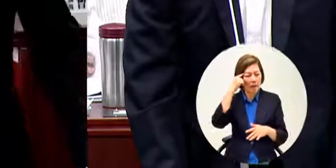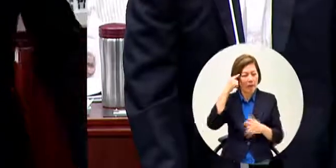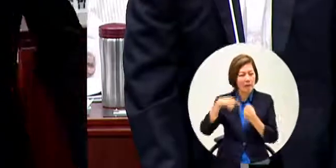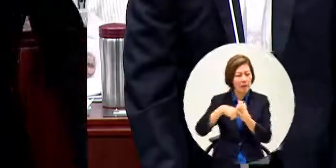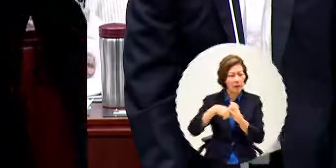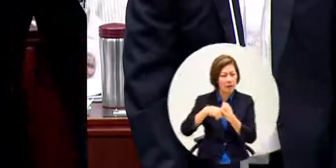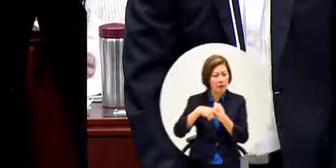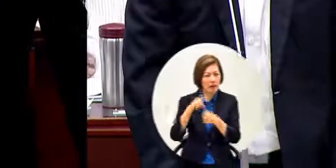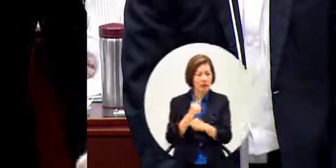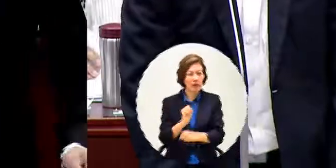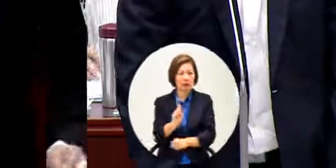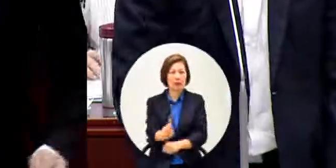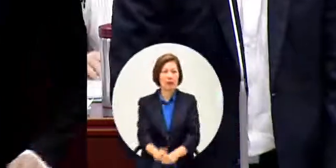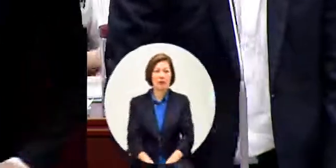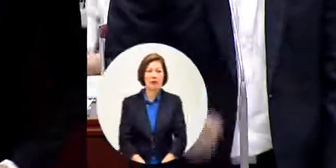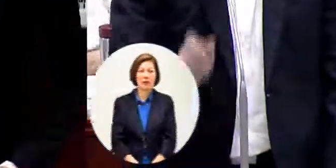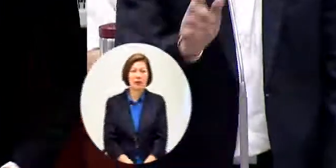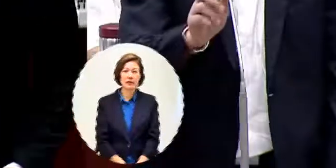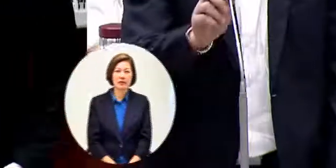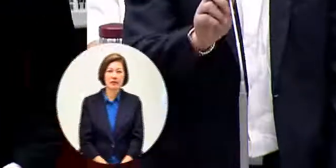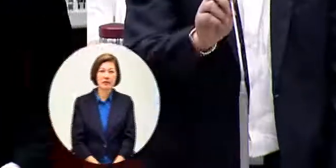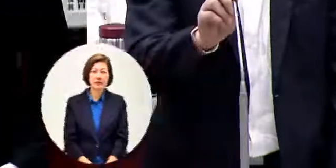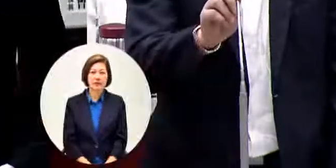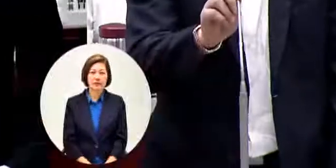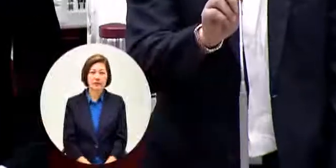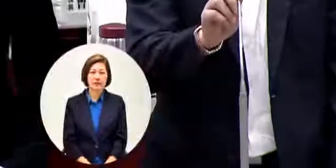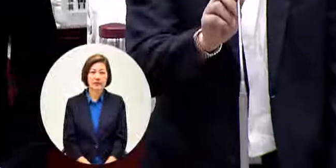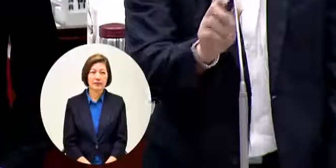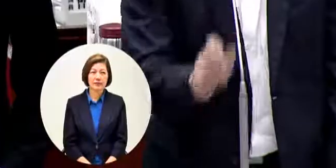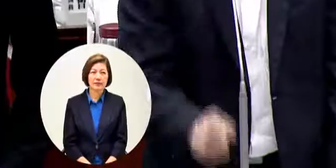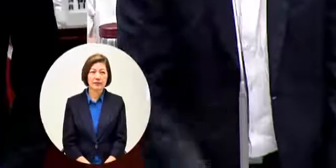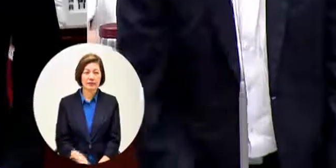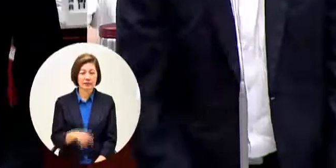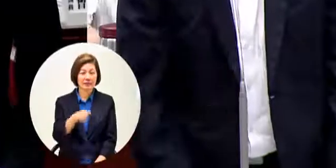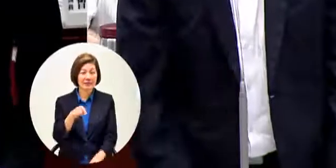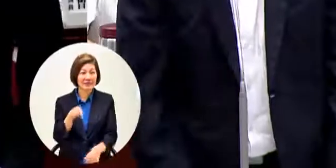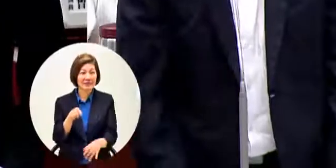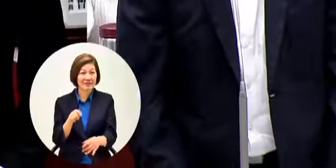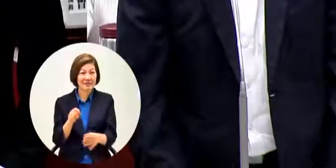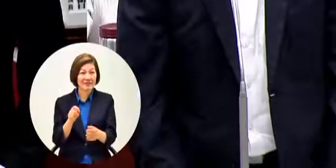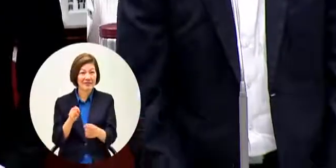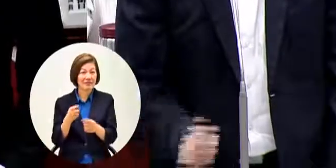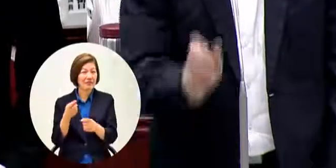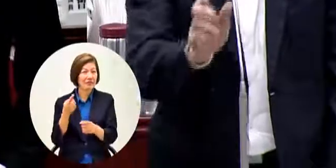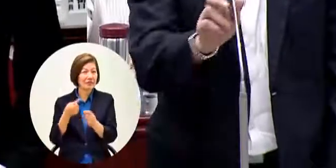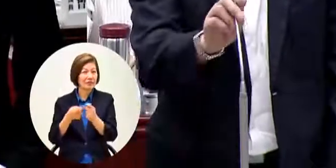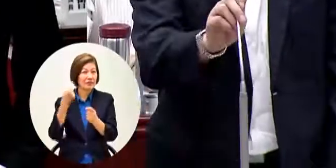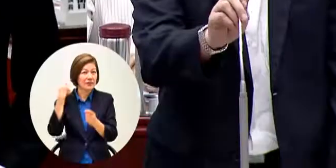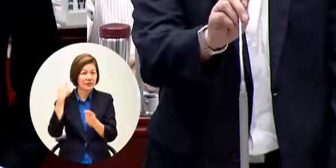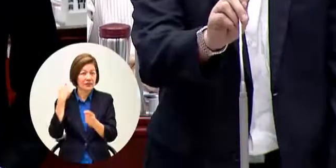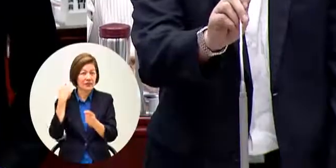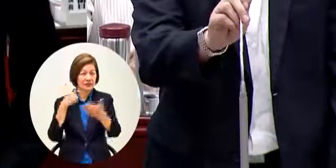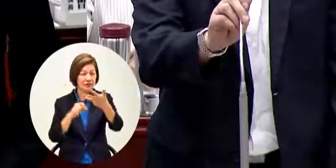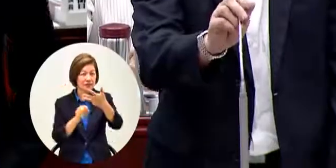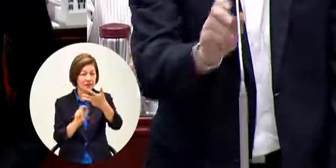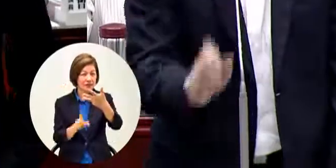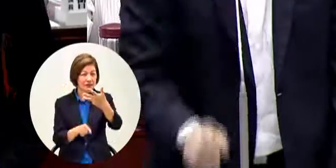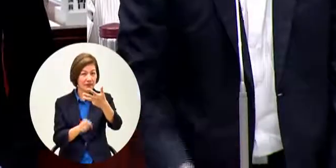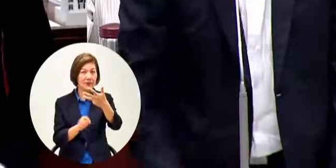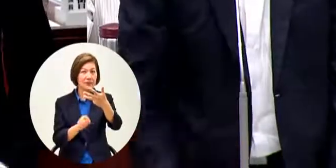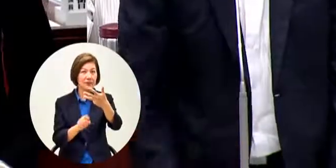作？ 请警察局李局长答复。 这我伫这个顶年吼，伫个